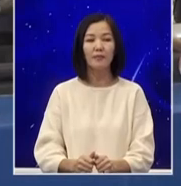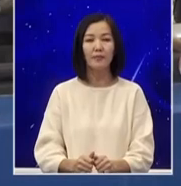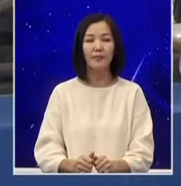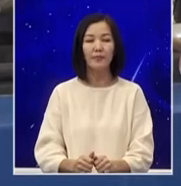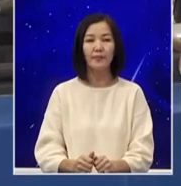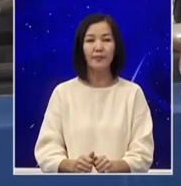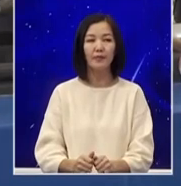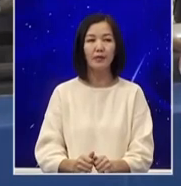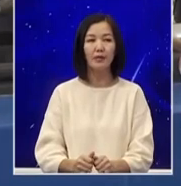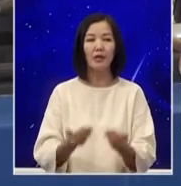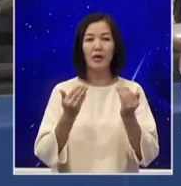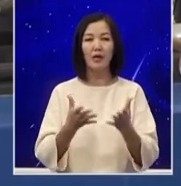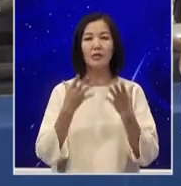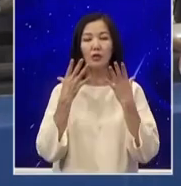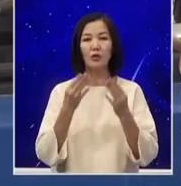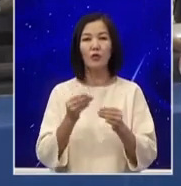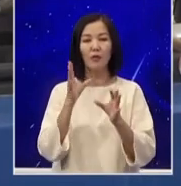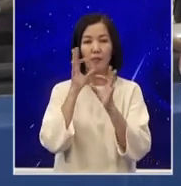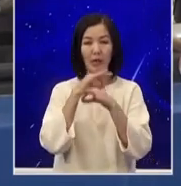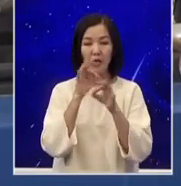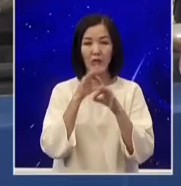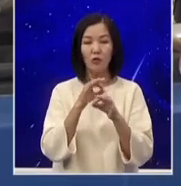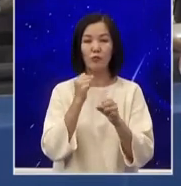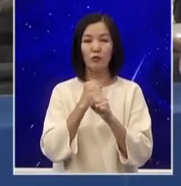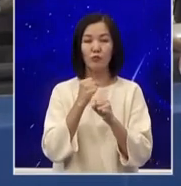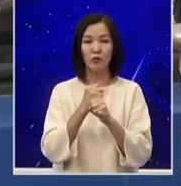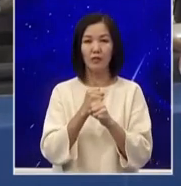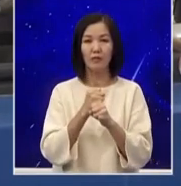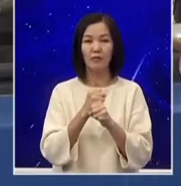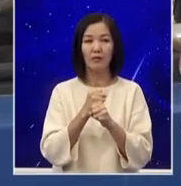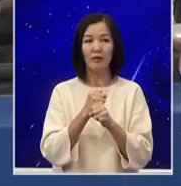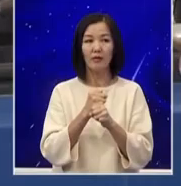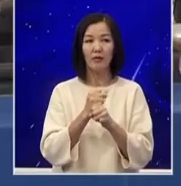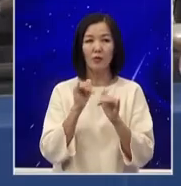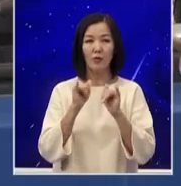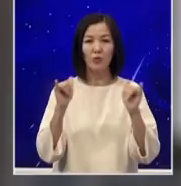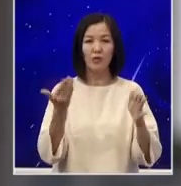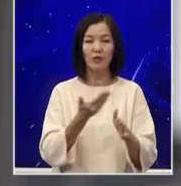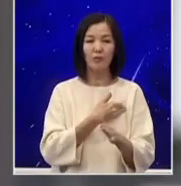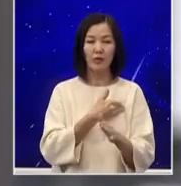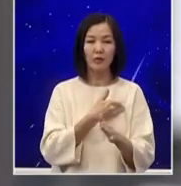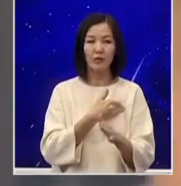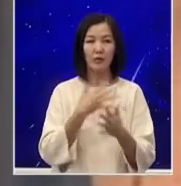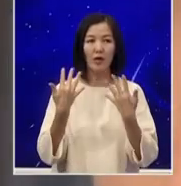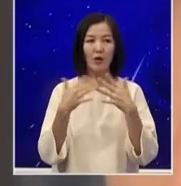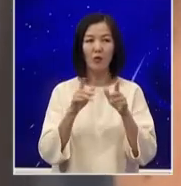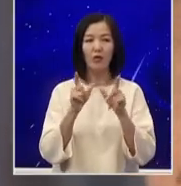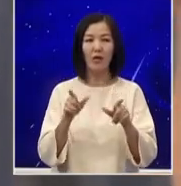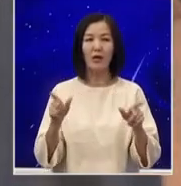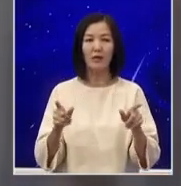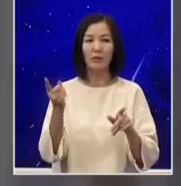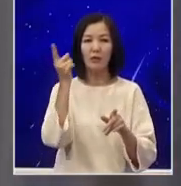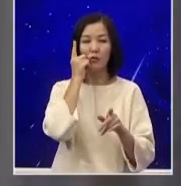алдым. Қазіргі таңда осылармен жұмыс істеп отырмын. Бұйырса, ары қарай тағы да аппараттар алып үлкейтсем бе деген ойдамын. Ауылдағы адамдар бір сот